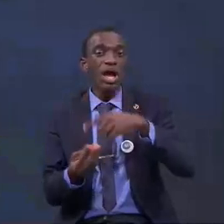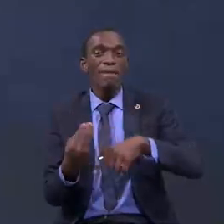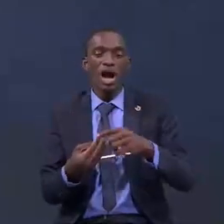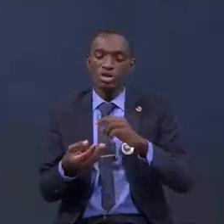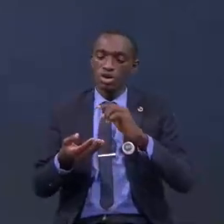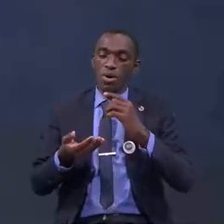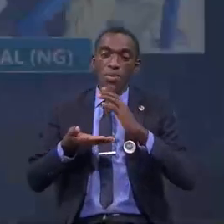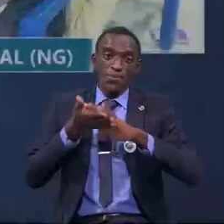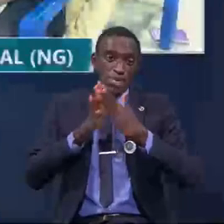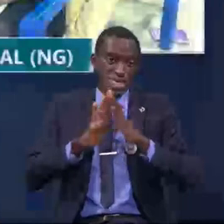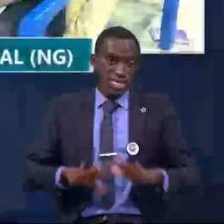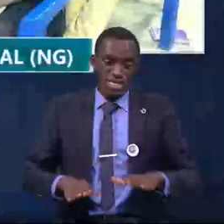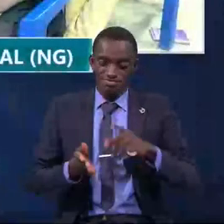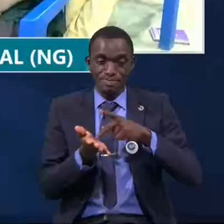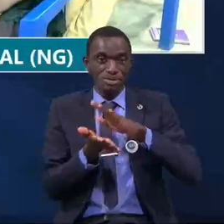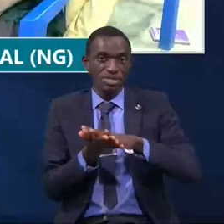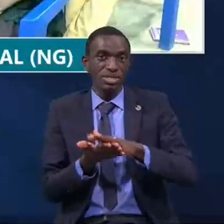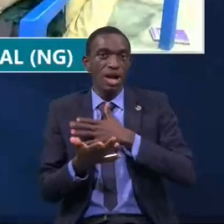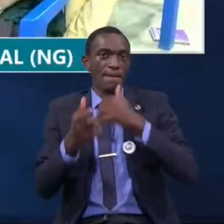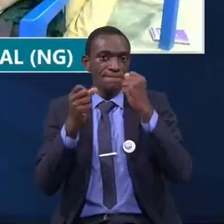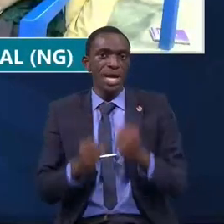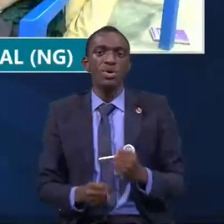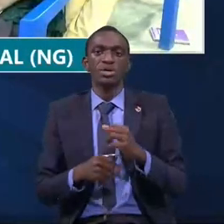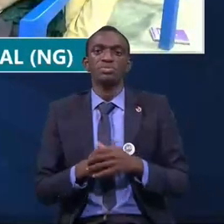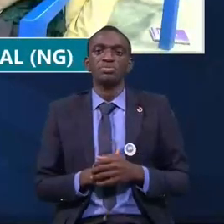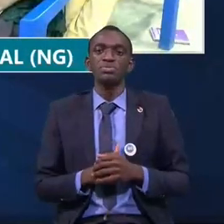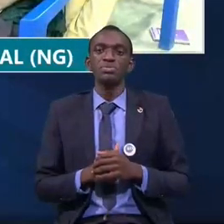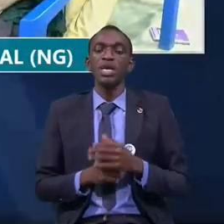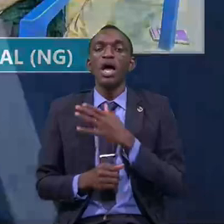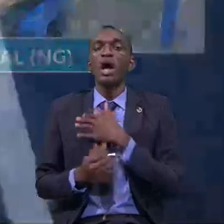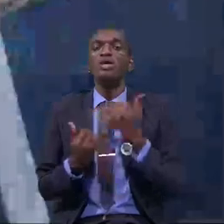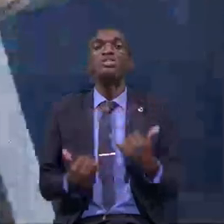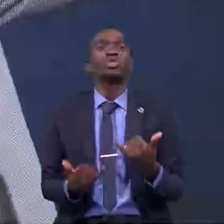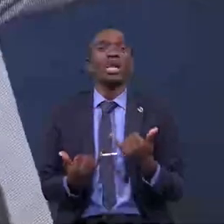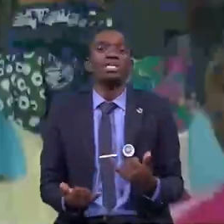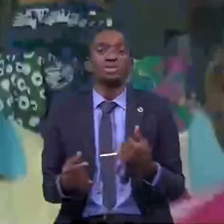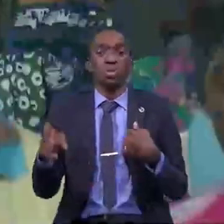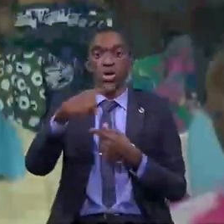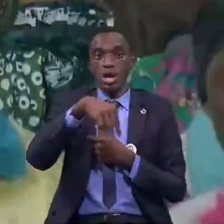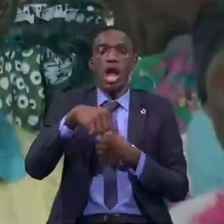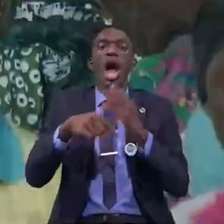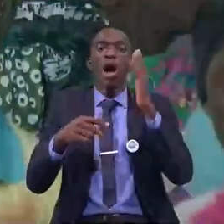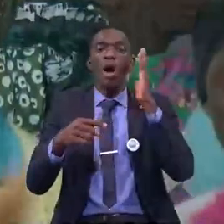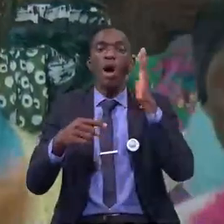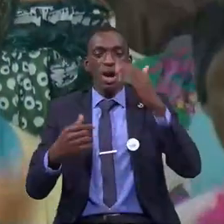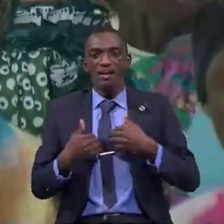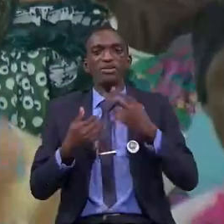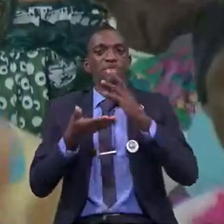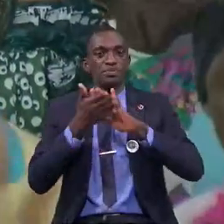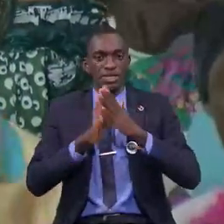Et c'est pourquoi Dieu te parle de la paix, de la pureté et de la puissance. Ce soir, nous aurons la paix.